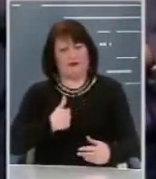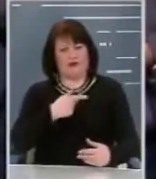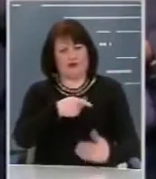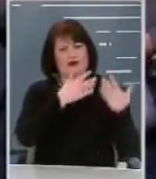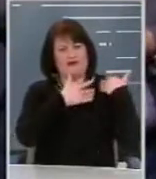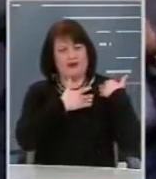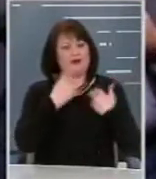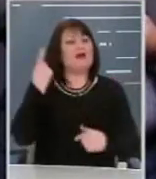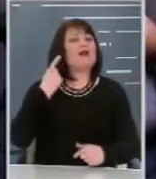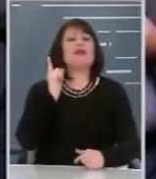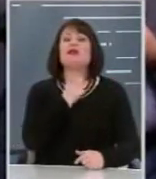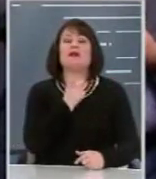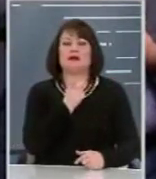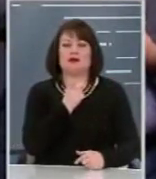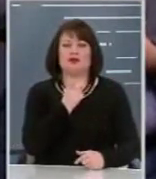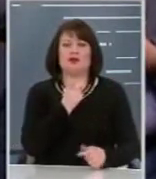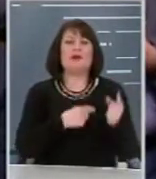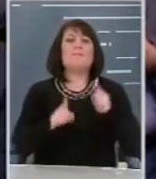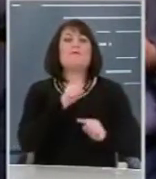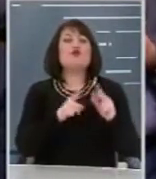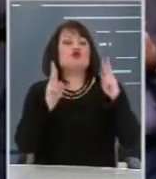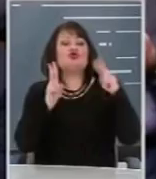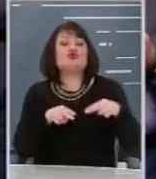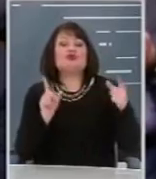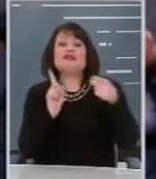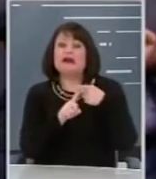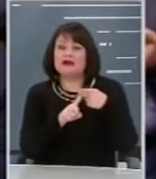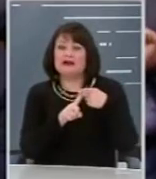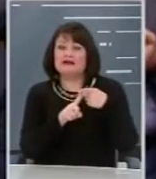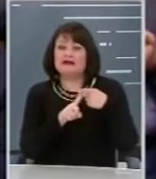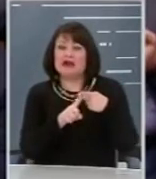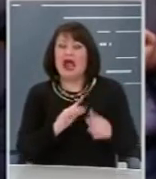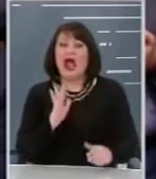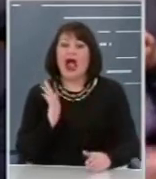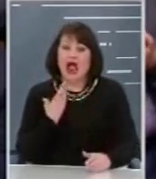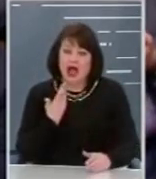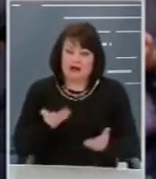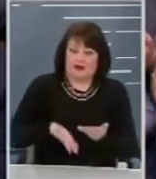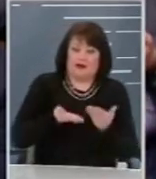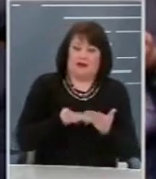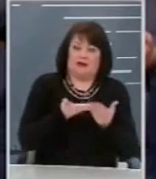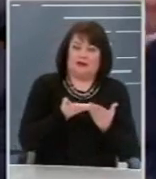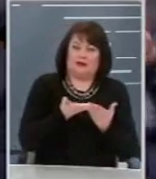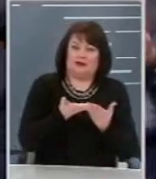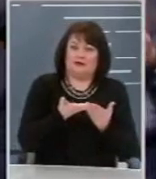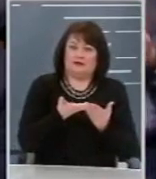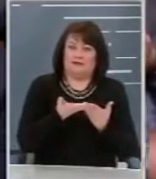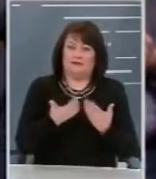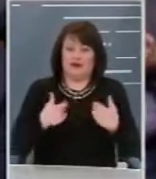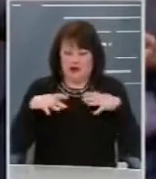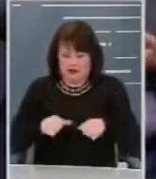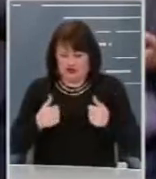δεν κρίνονται από το ποιους βλέπουν, αλλά από το αν εξυπηρετούν χρησιμοποιώντας την εξουσία